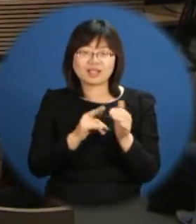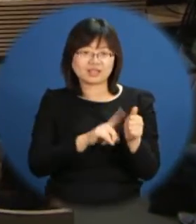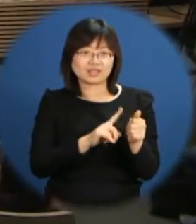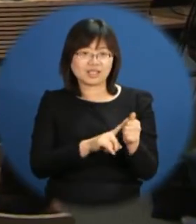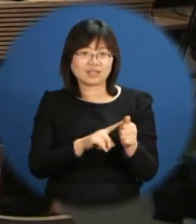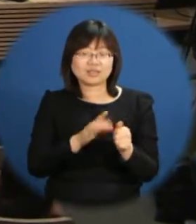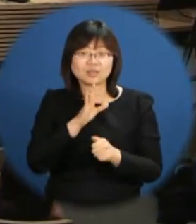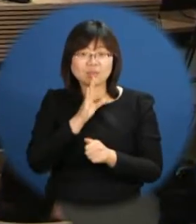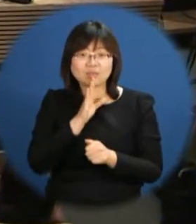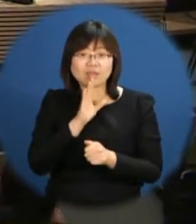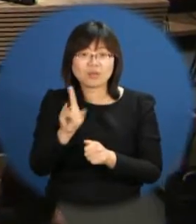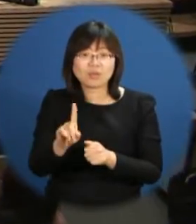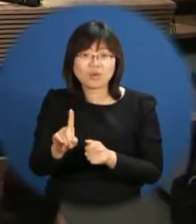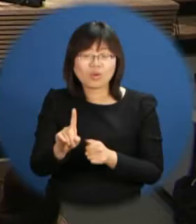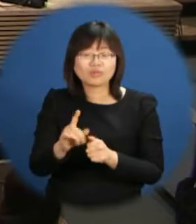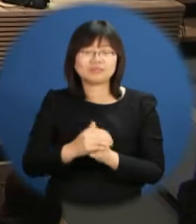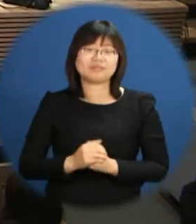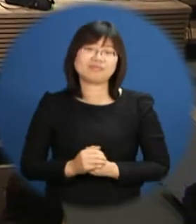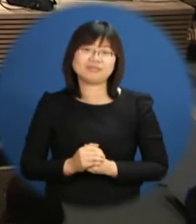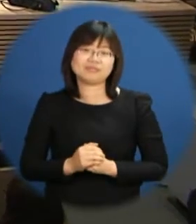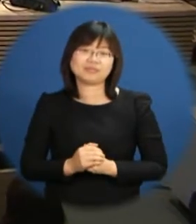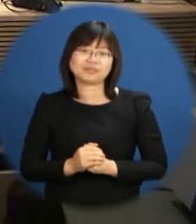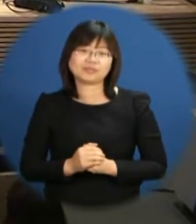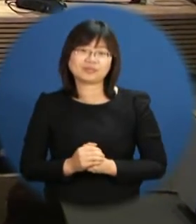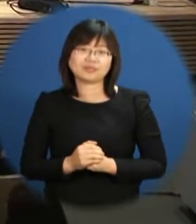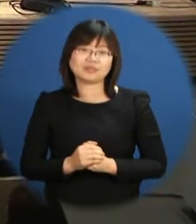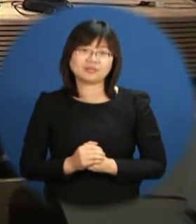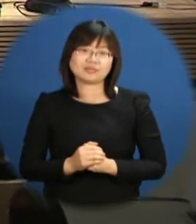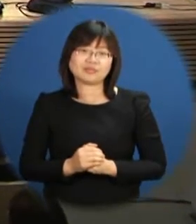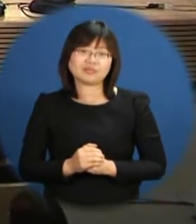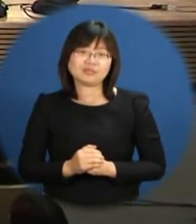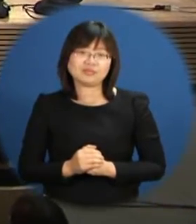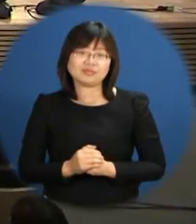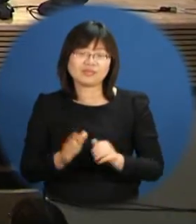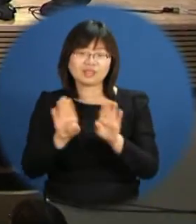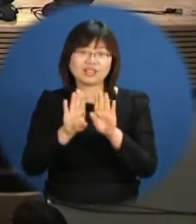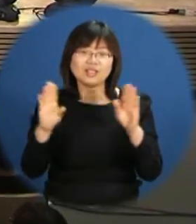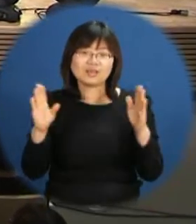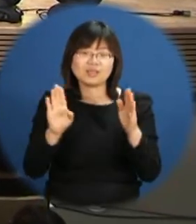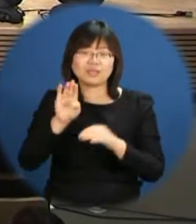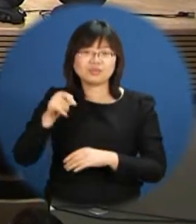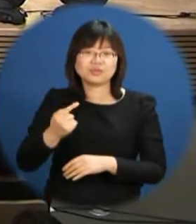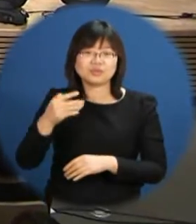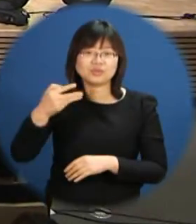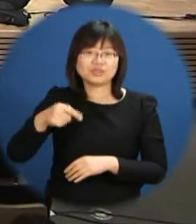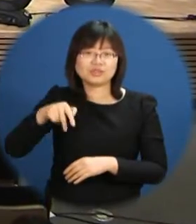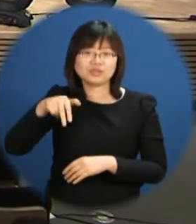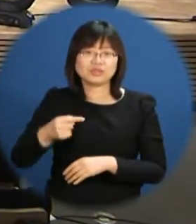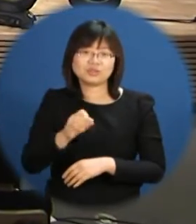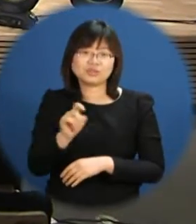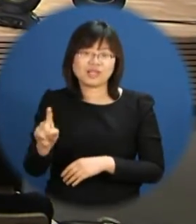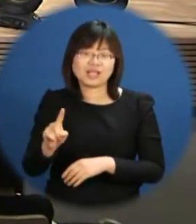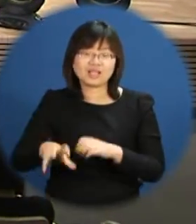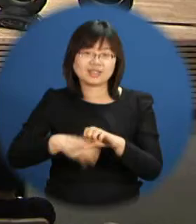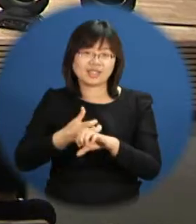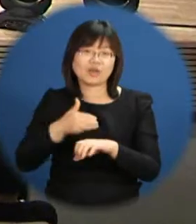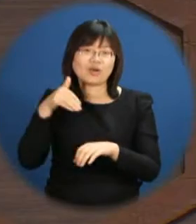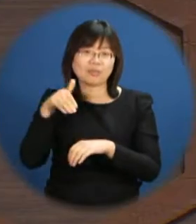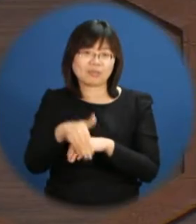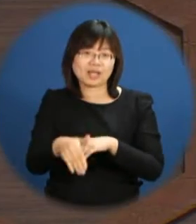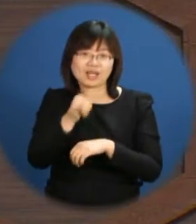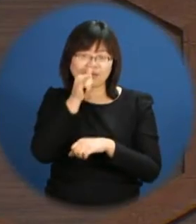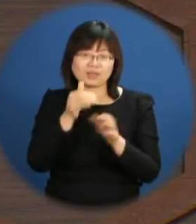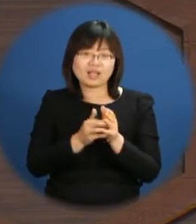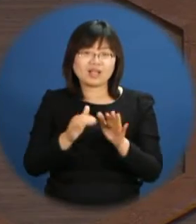정말 그 전형적인 좀 개방된 부르주아 로써 개업하여 씁니다 또